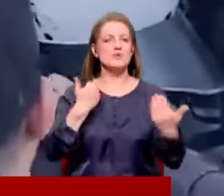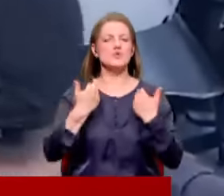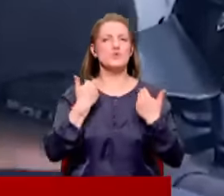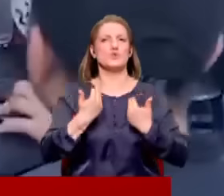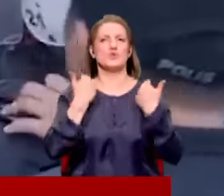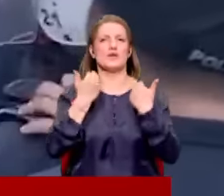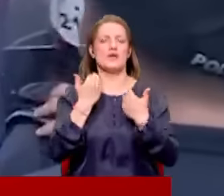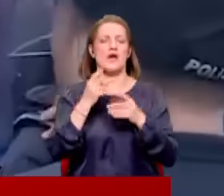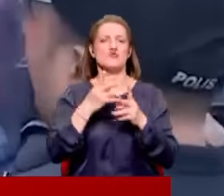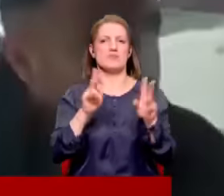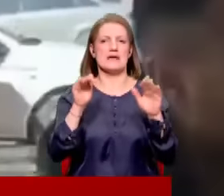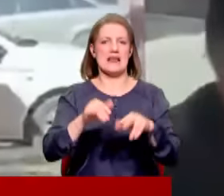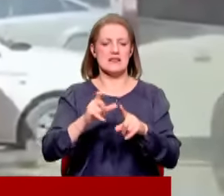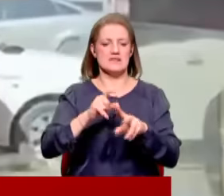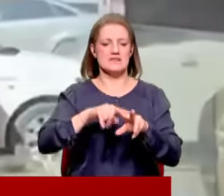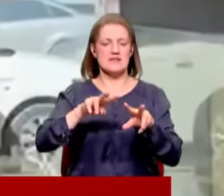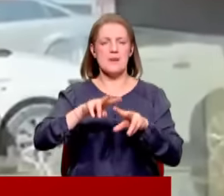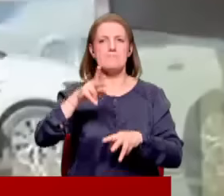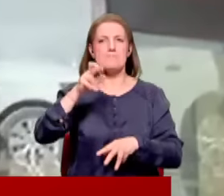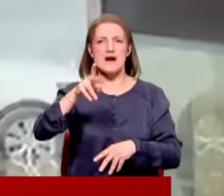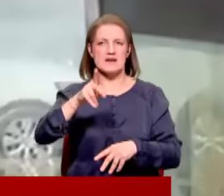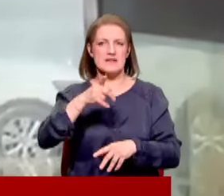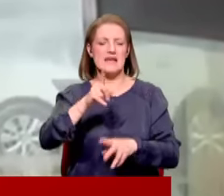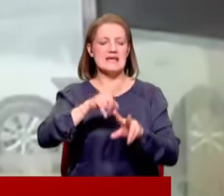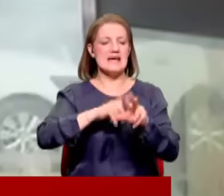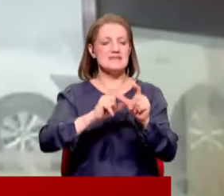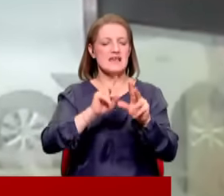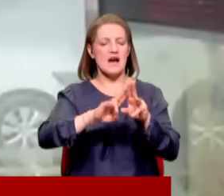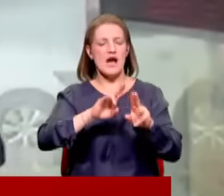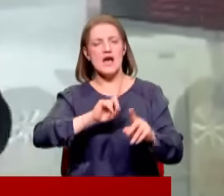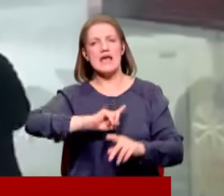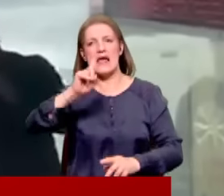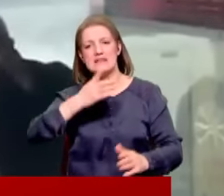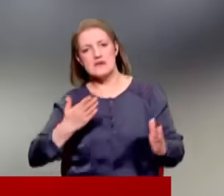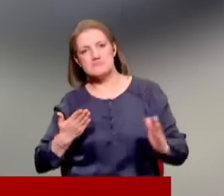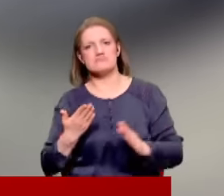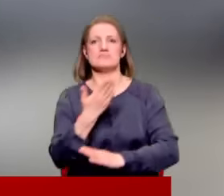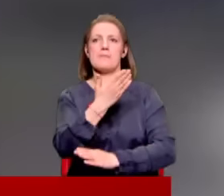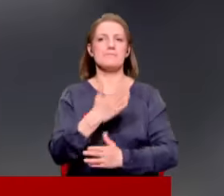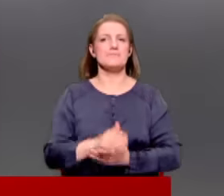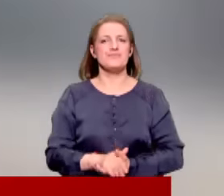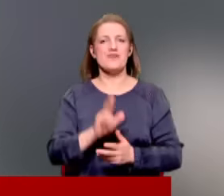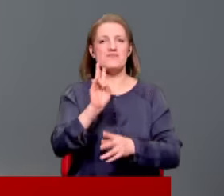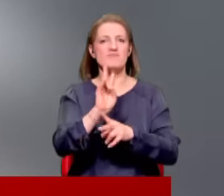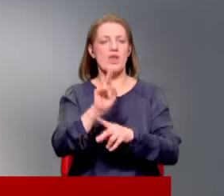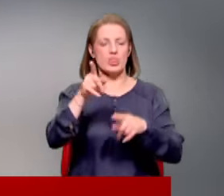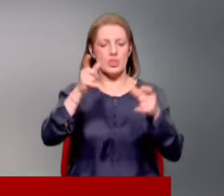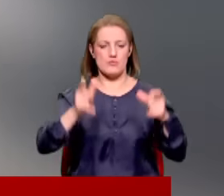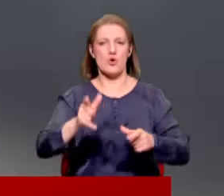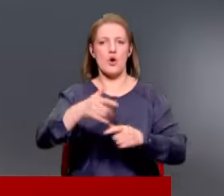geldi. DEM Parti YSK'ya itiraz başvurularını yaparken Van'da sokaklar karıştı.